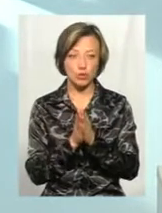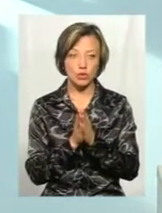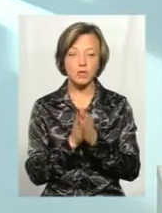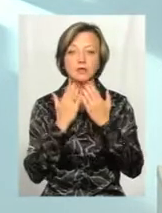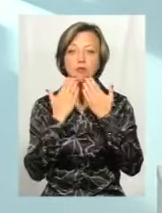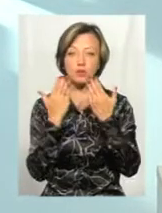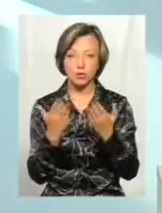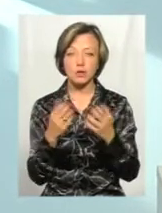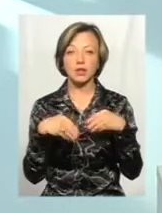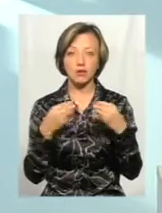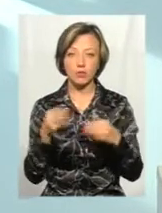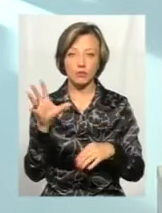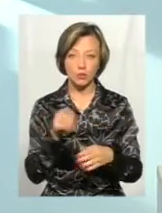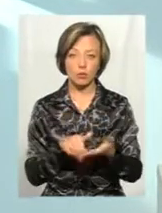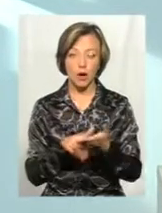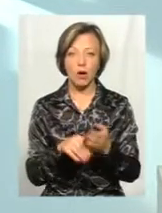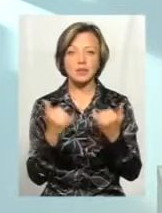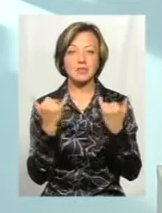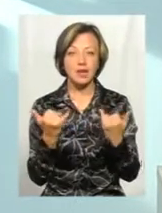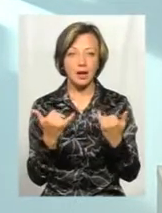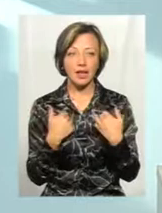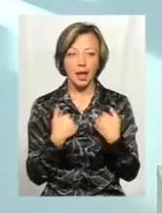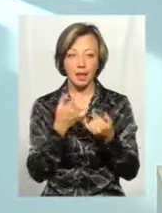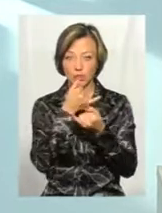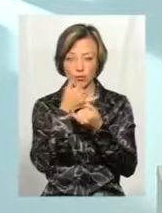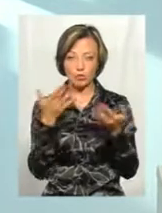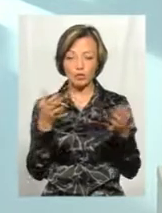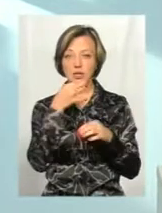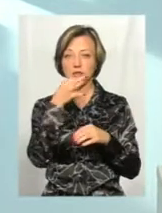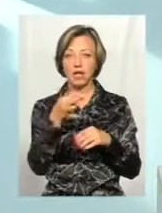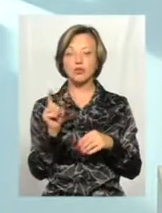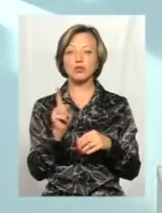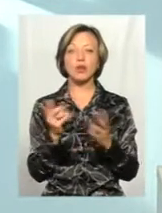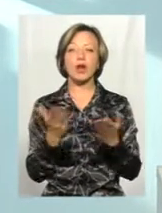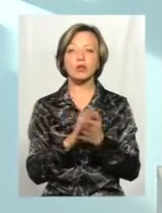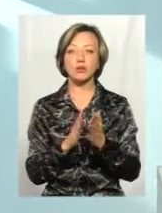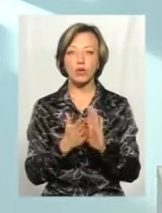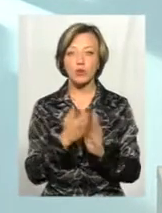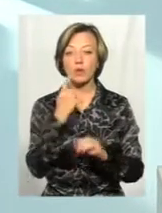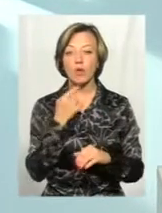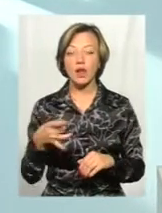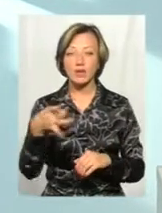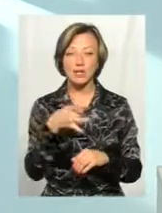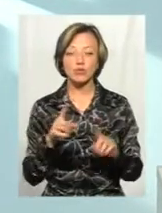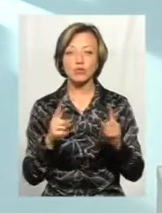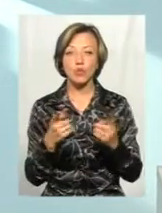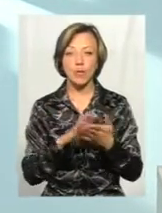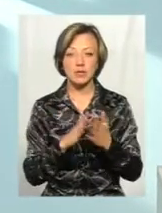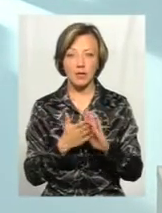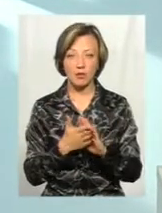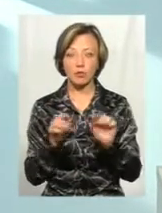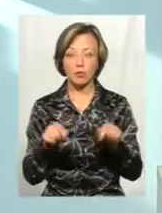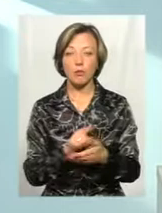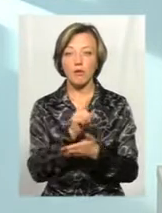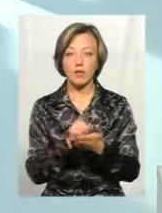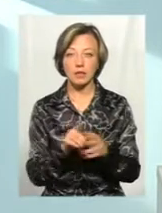туди звернутися, вам нададуть всю допомогу. Бо зараз я навіть не можу сказати, що яка ситуація по Красилову і чому, які обставини. Тут